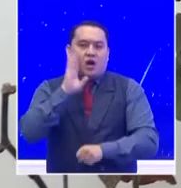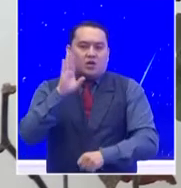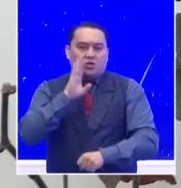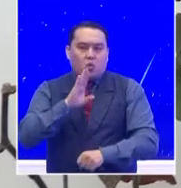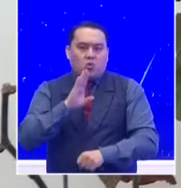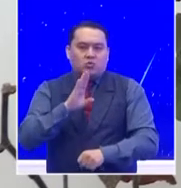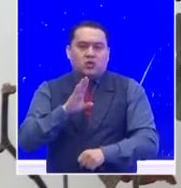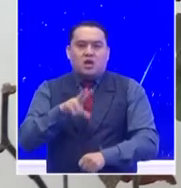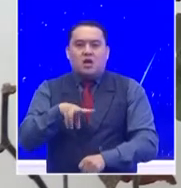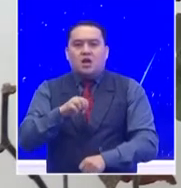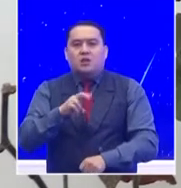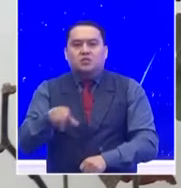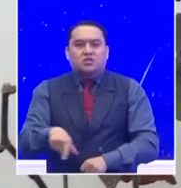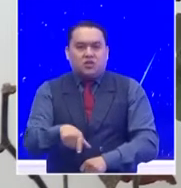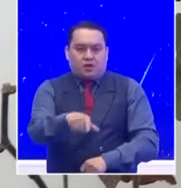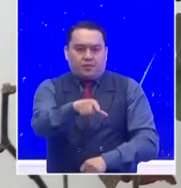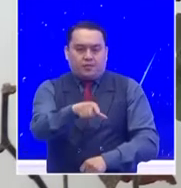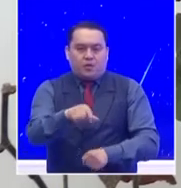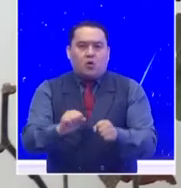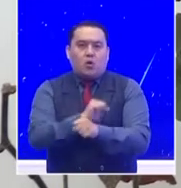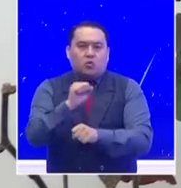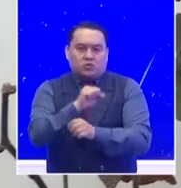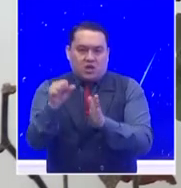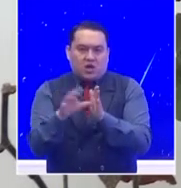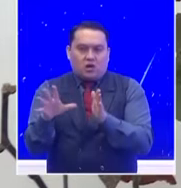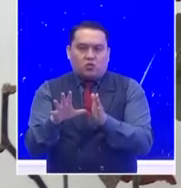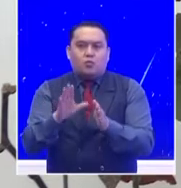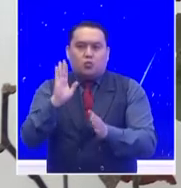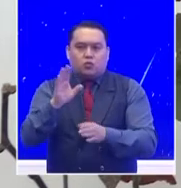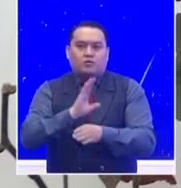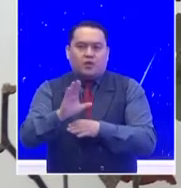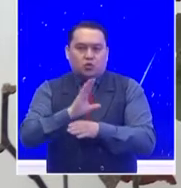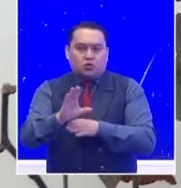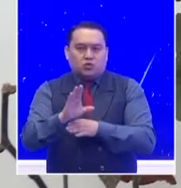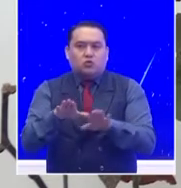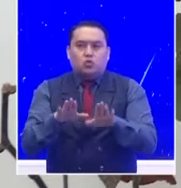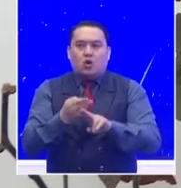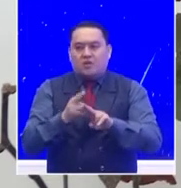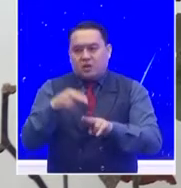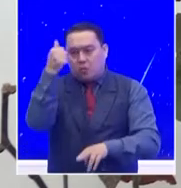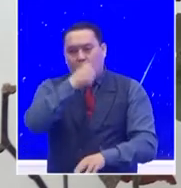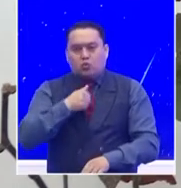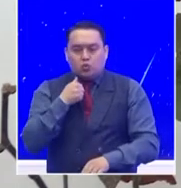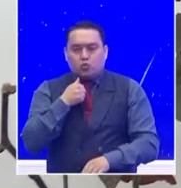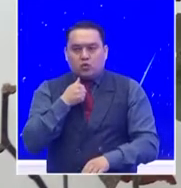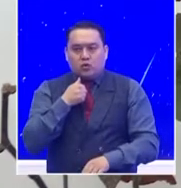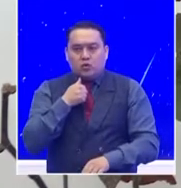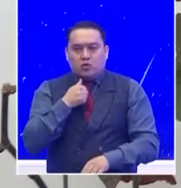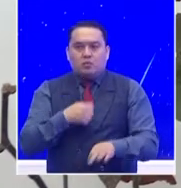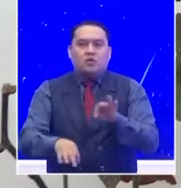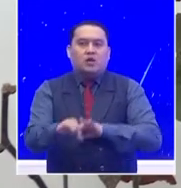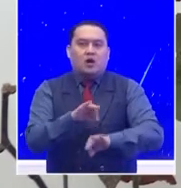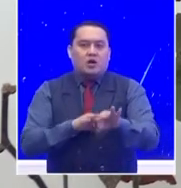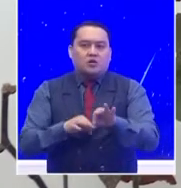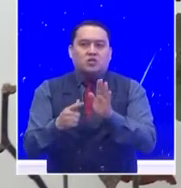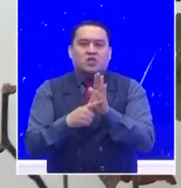Лепсе. Там тоже почти что 500 миллионов. Это только в этом году. А так проектная мощность его